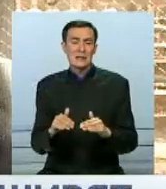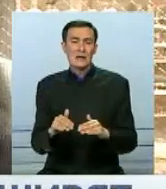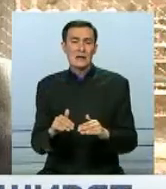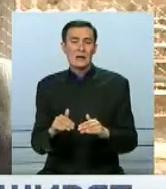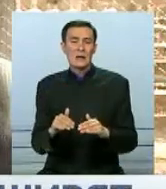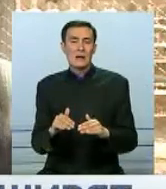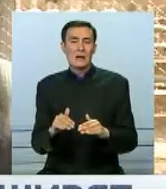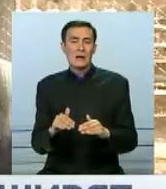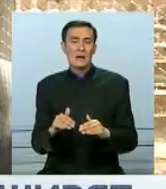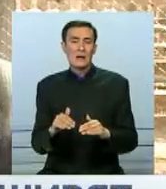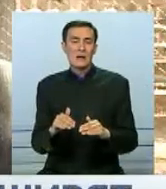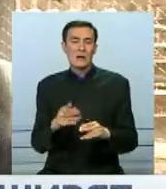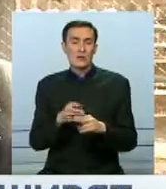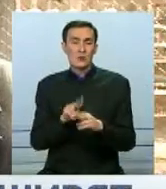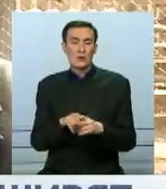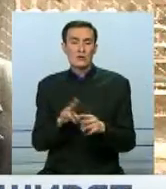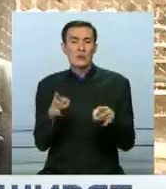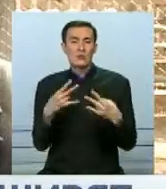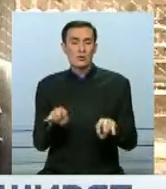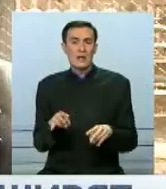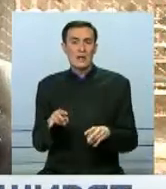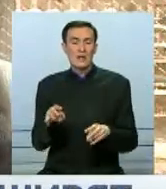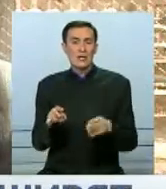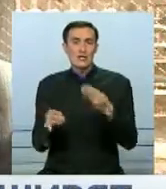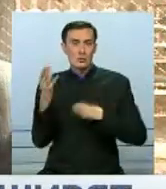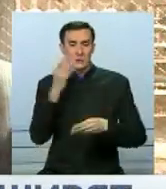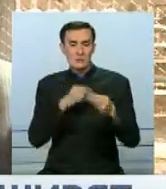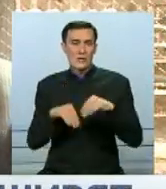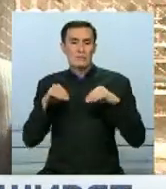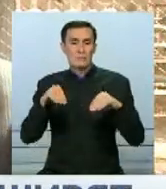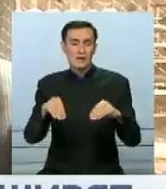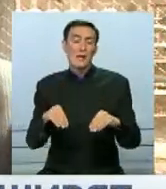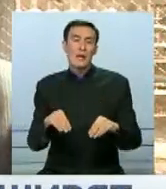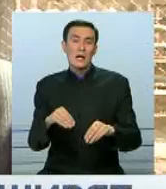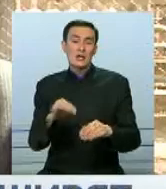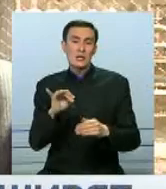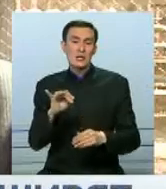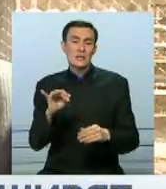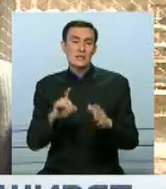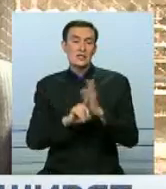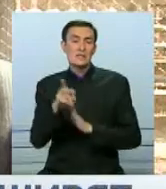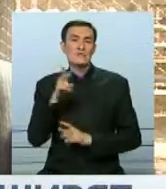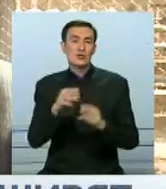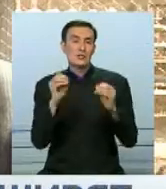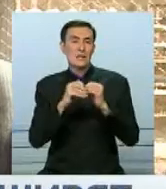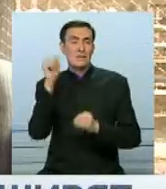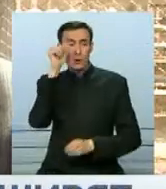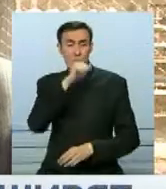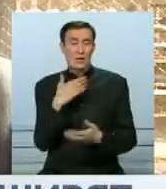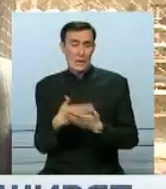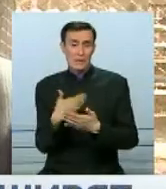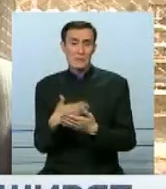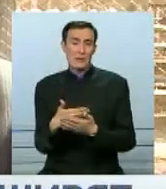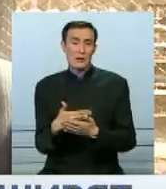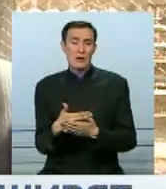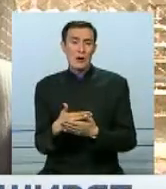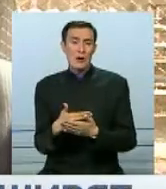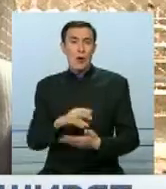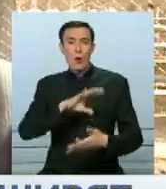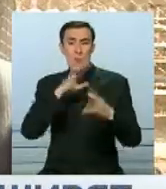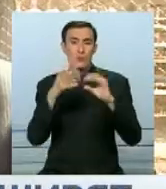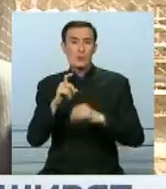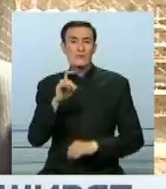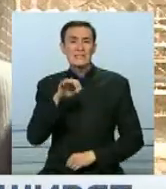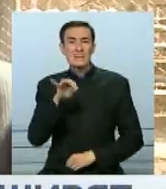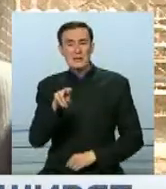нагрузку, которая впадает на наш зеленый пояс. Ну, с 2010 года, для примера, можно сказать, объем